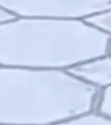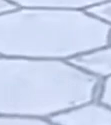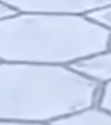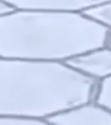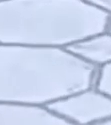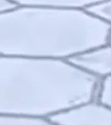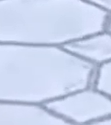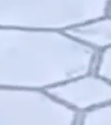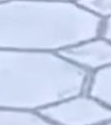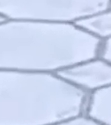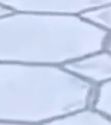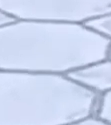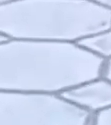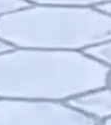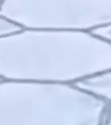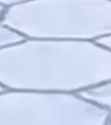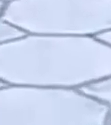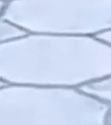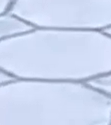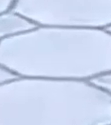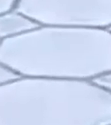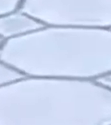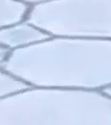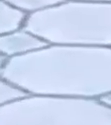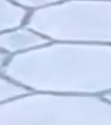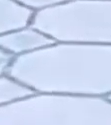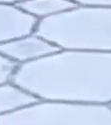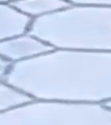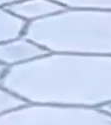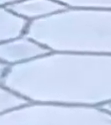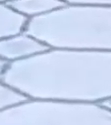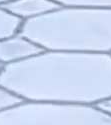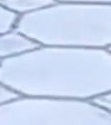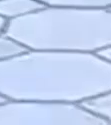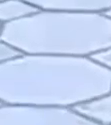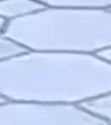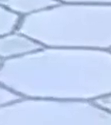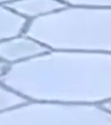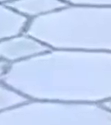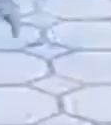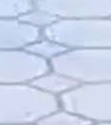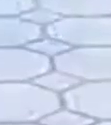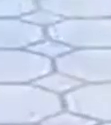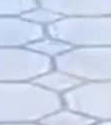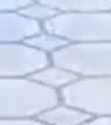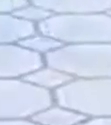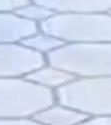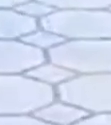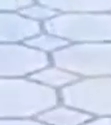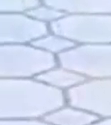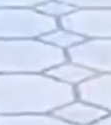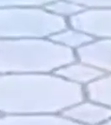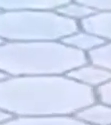korban. Akibat tertabrak minibus, korban mengalami patah tulang kaki kanan dan luka pada bagian kepala serta pundak. Sejumlah warga yang